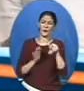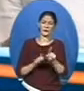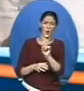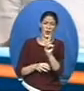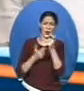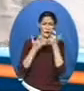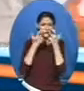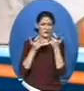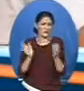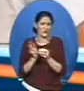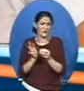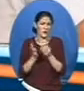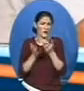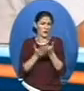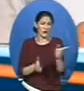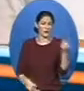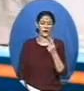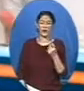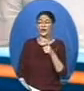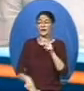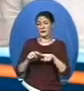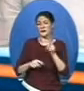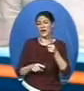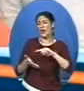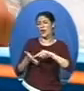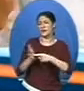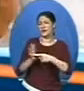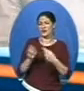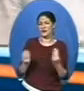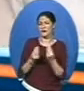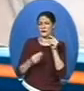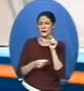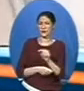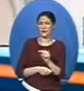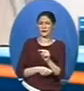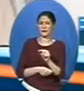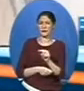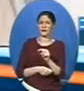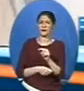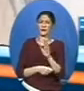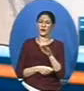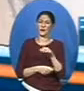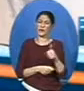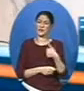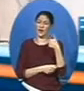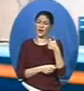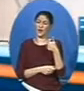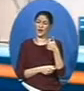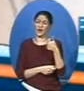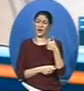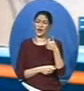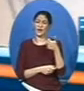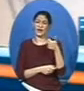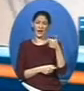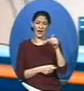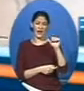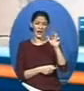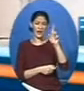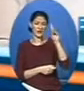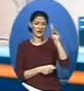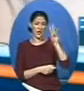מצליחים, וקיבלנו גם מהמשרד לביטחון פנים, זו עובדה שחברי, השר, חבר הכנסת גלעד ארדן, ניסה כשר לאיכות הסביבה